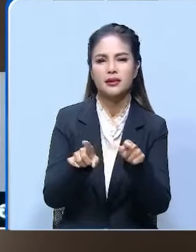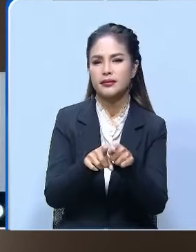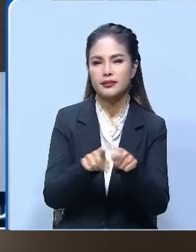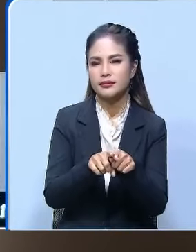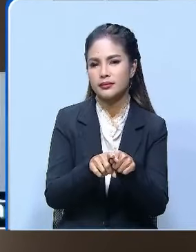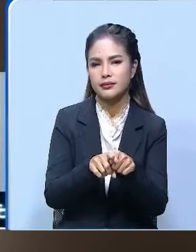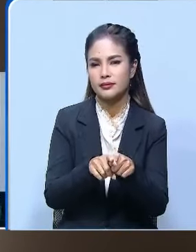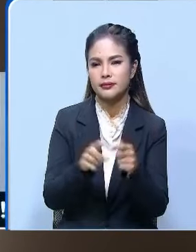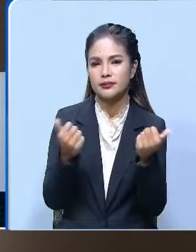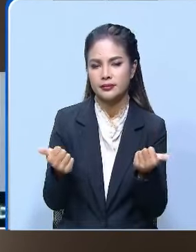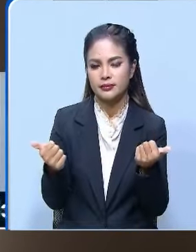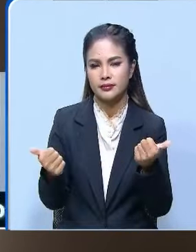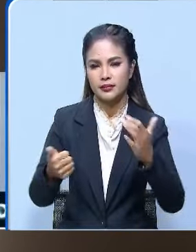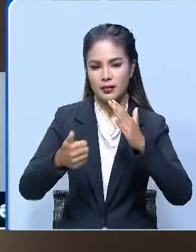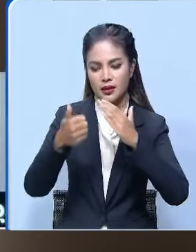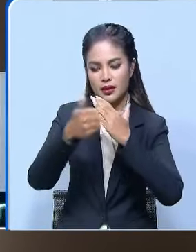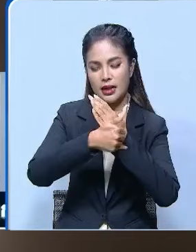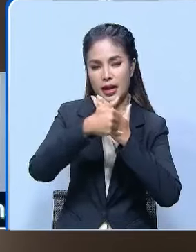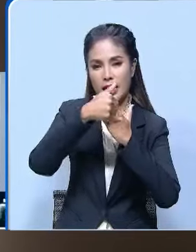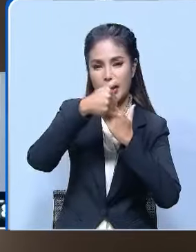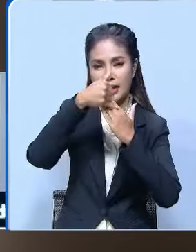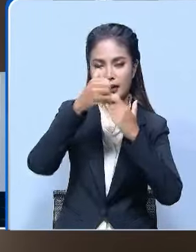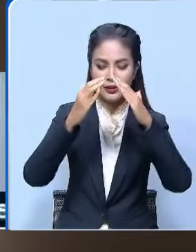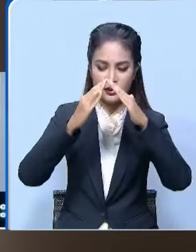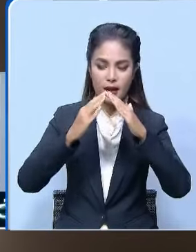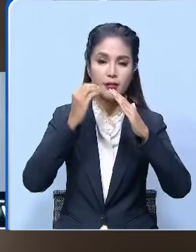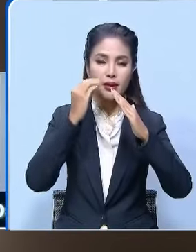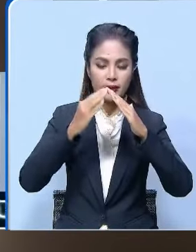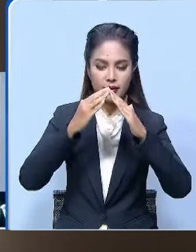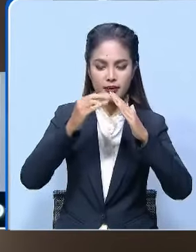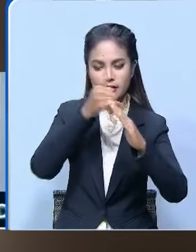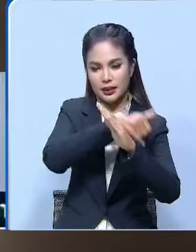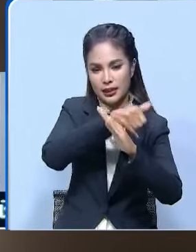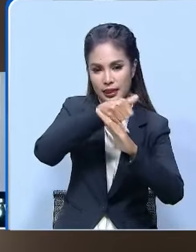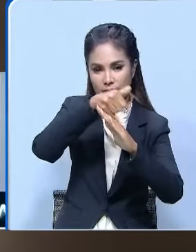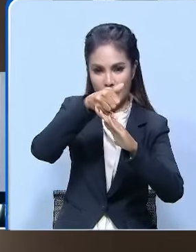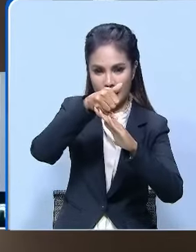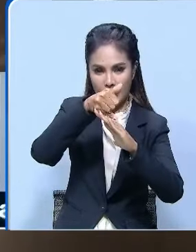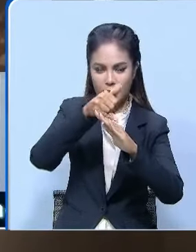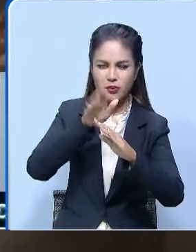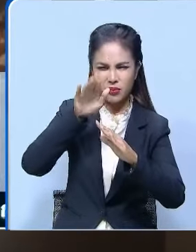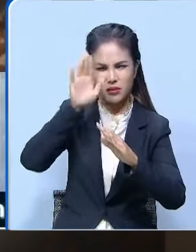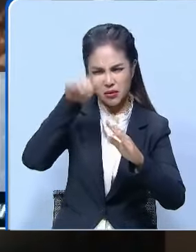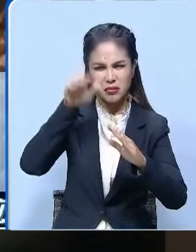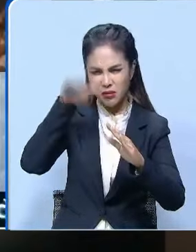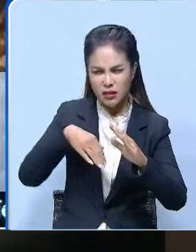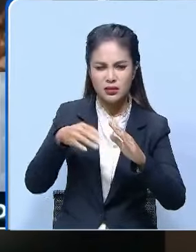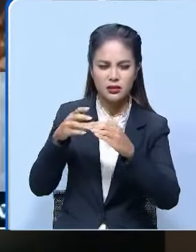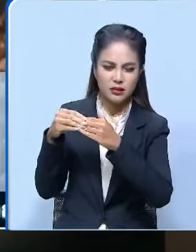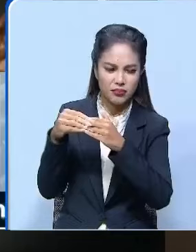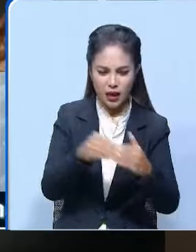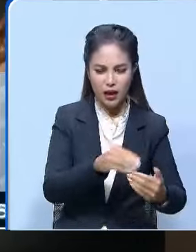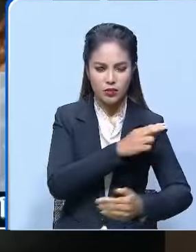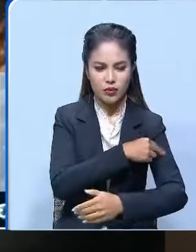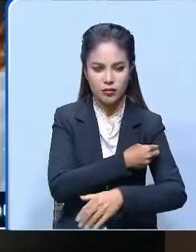ปีนขึ้นไปอยู่บนหลังคาเต้องเกลี้ยกล่อมให้ลงมาแล้วให้รถกู้ชีพเนี่ยพาไปส่งโรงพยาบาลรอบที่ 3เป็น